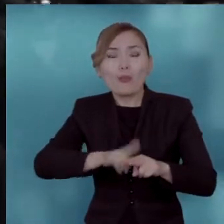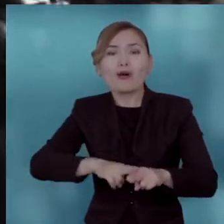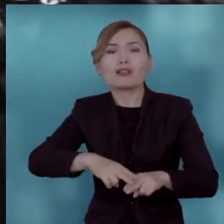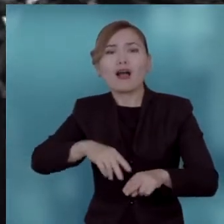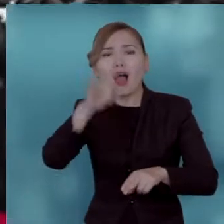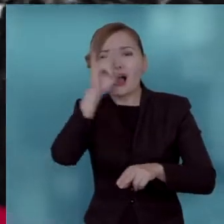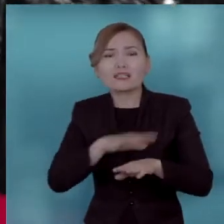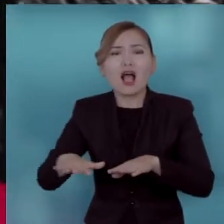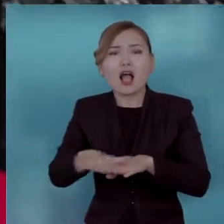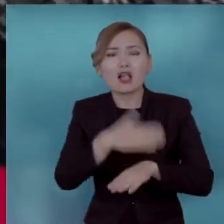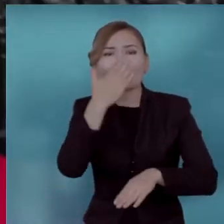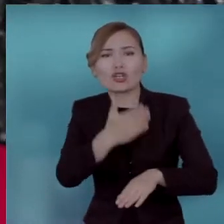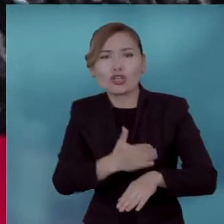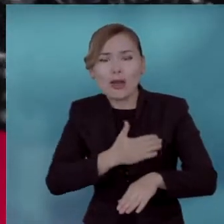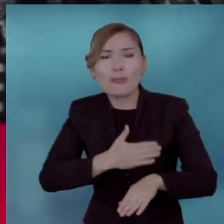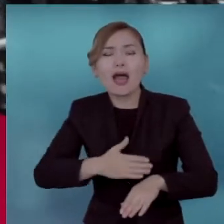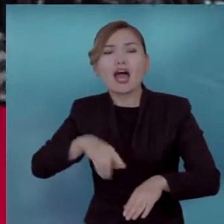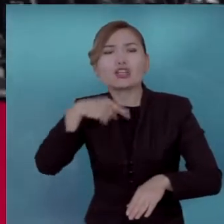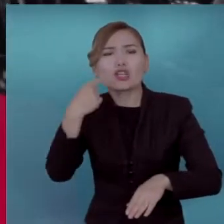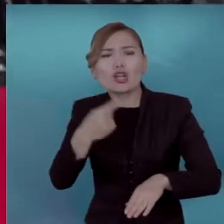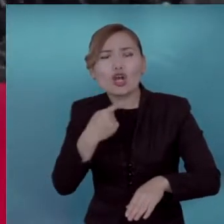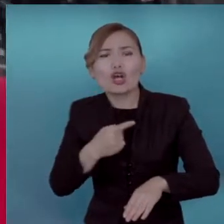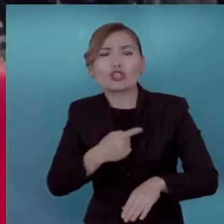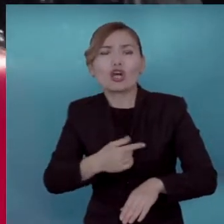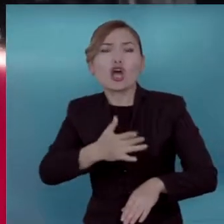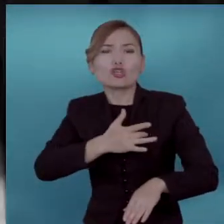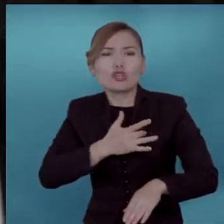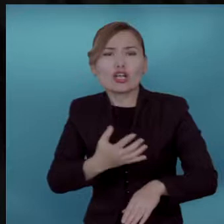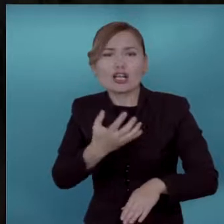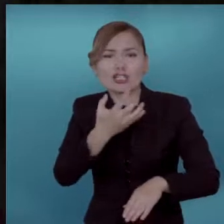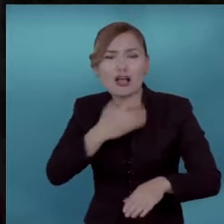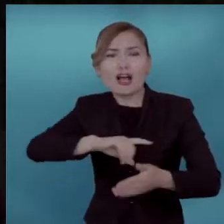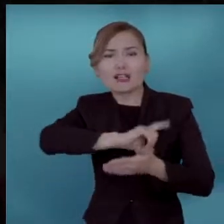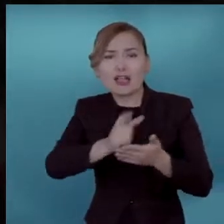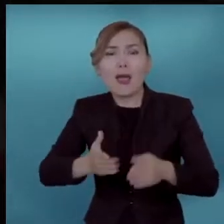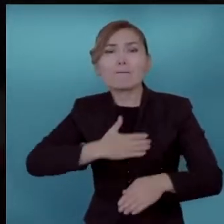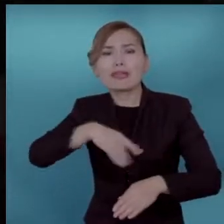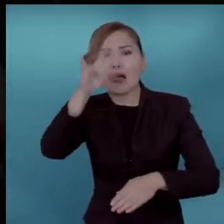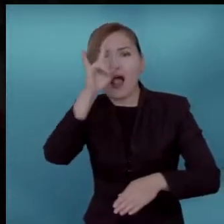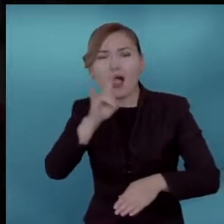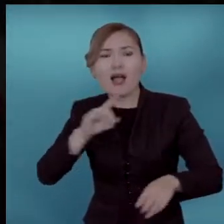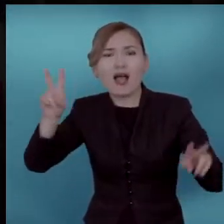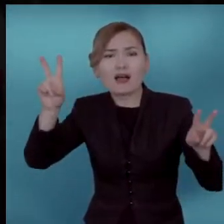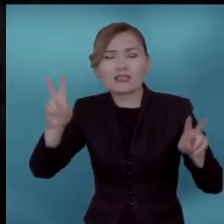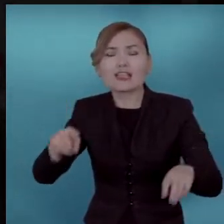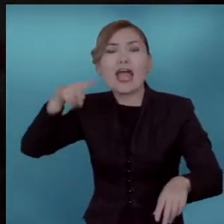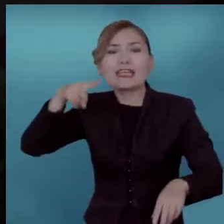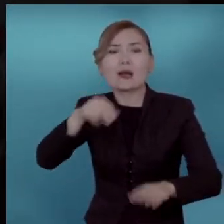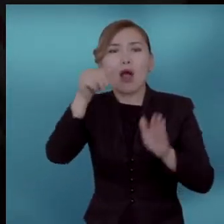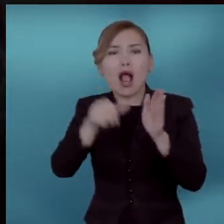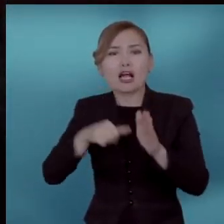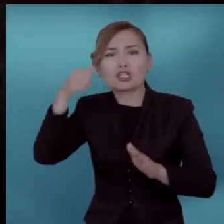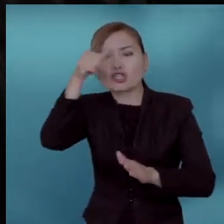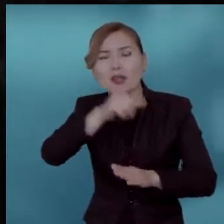халық сүйіспеншілігіне бөленген тілге жеңіл, жүрекке жылы тиетін шығарма «Менің Қазақстаным». Ол 2006 жылдан